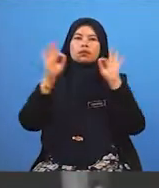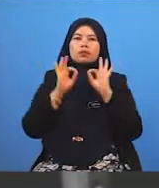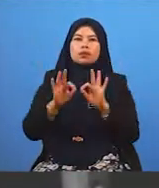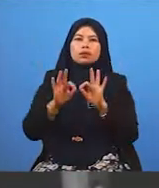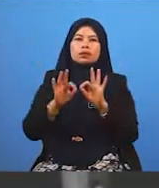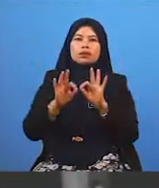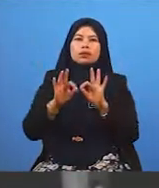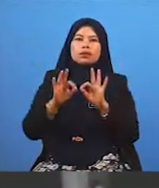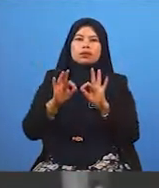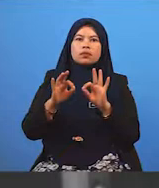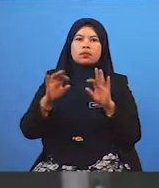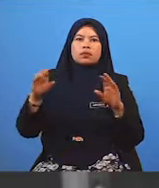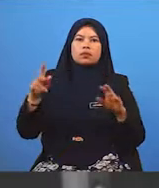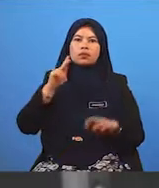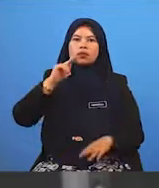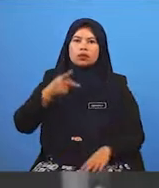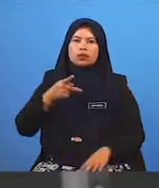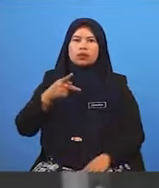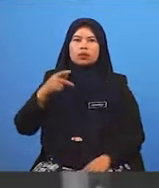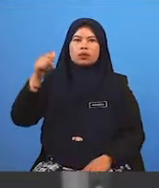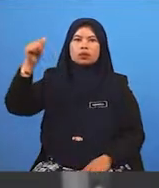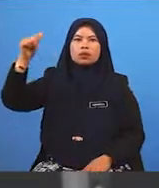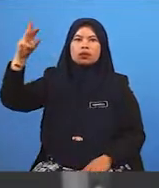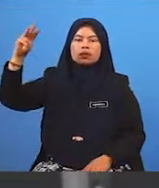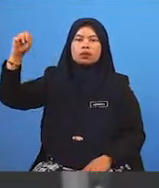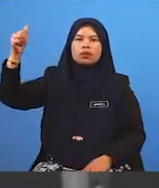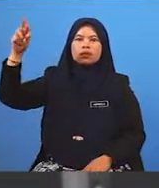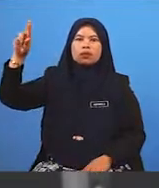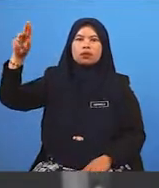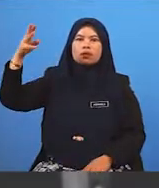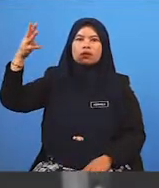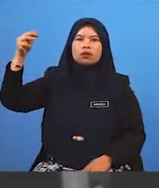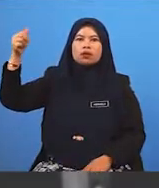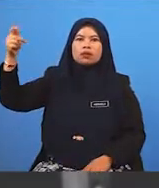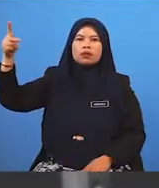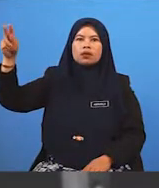nahi mungkar untuk mendapatkan keberkatan Allah Subhanahu wa taala.